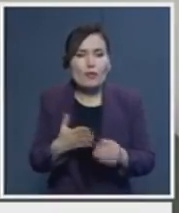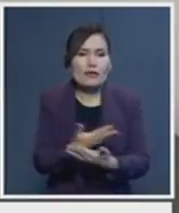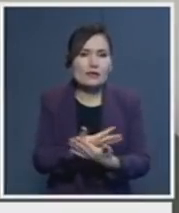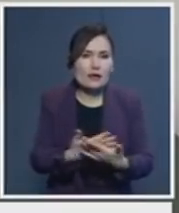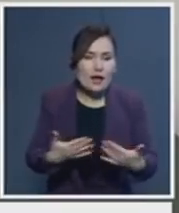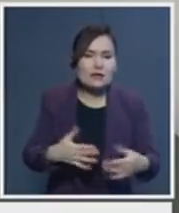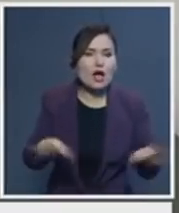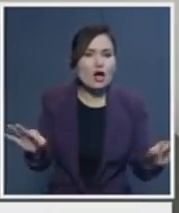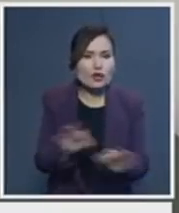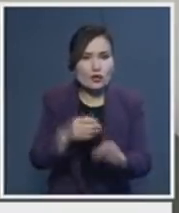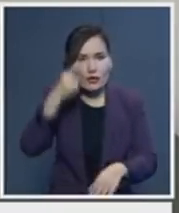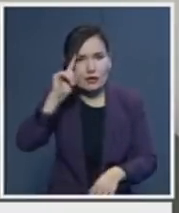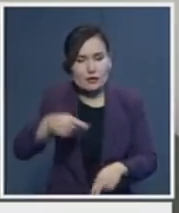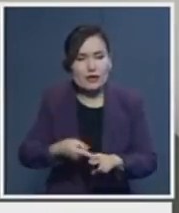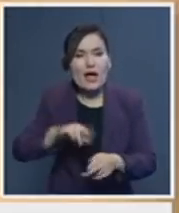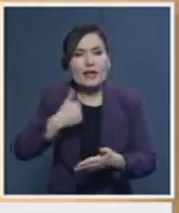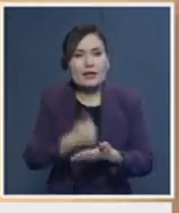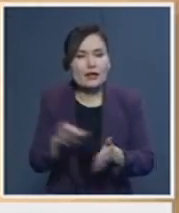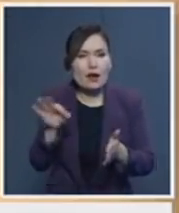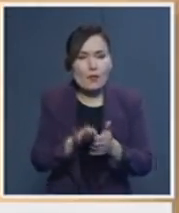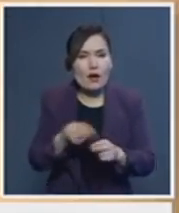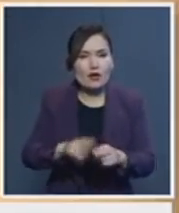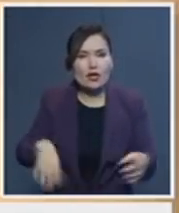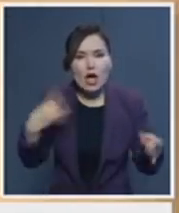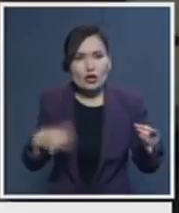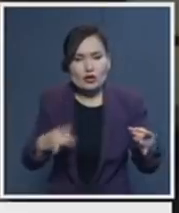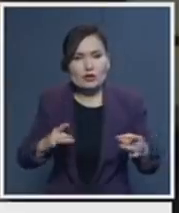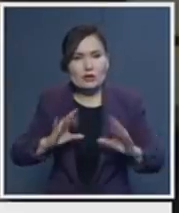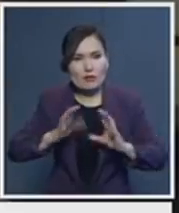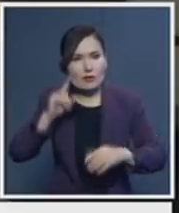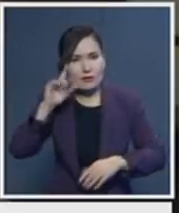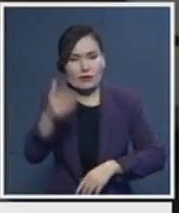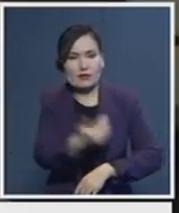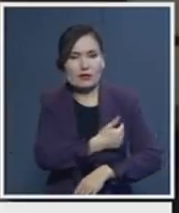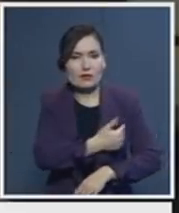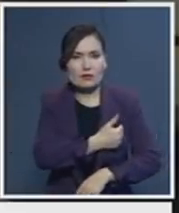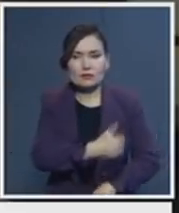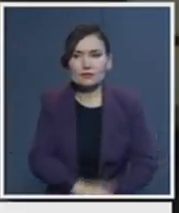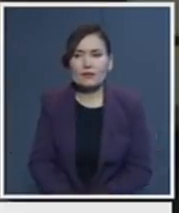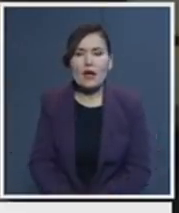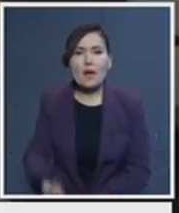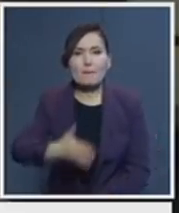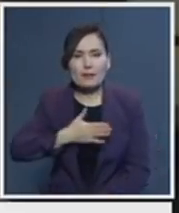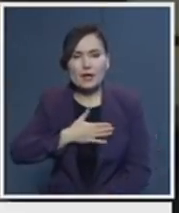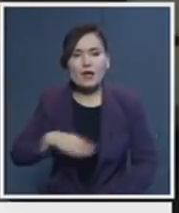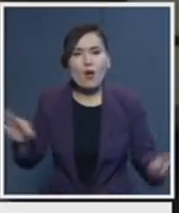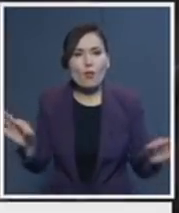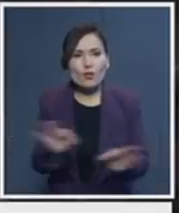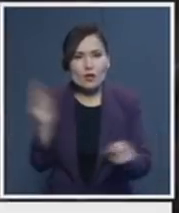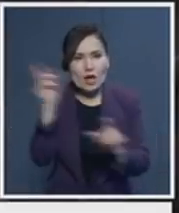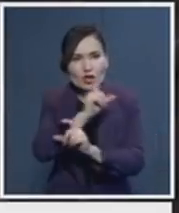жетік меңгерген орындаушы. Негізгі мақсаты дәулескер күйші атану. Музыкалық школға мені жетектеп әжем